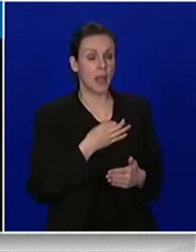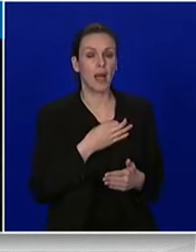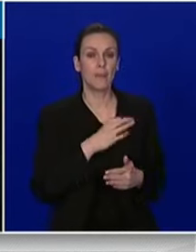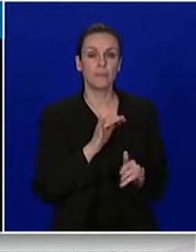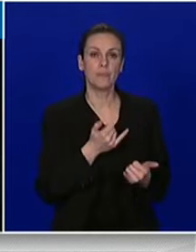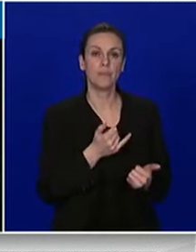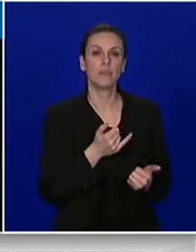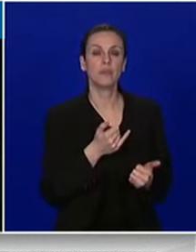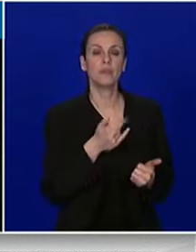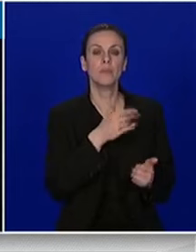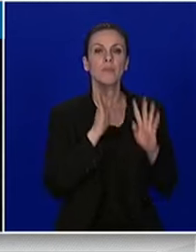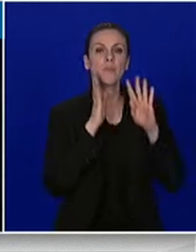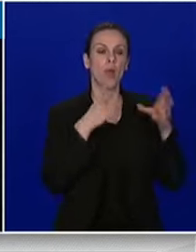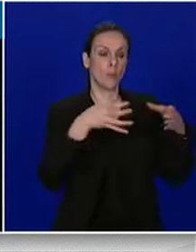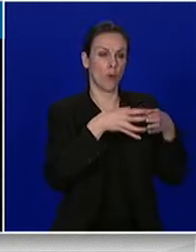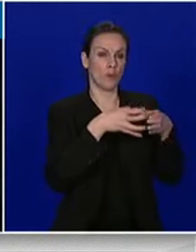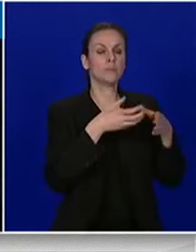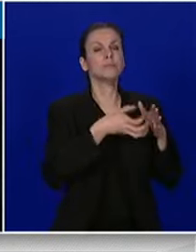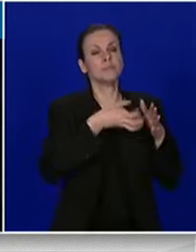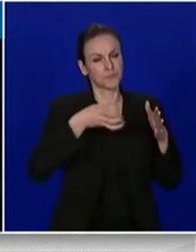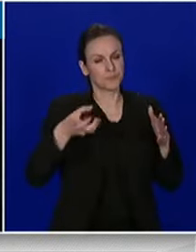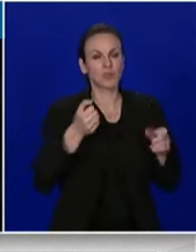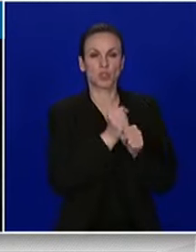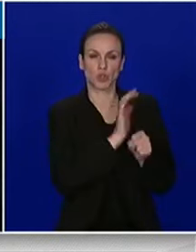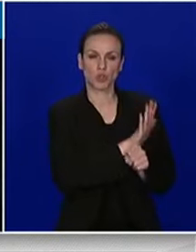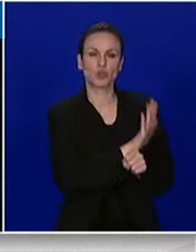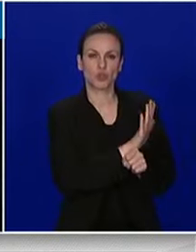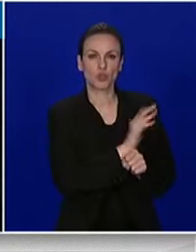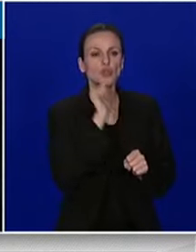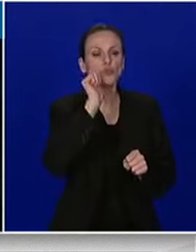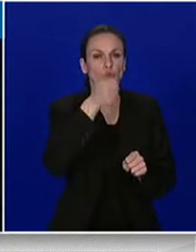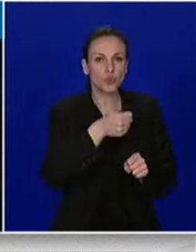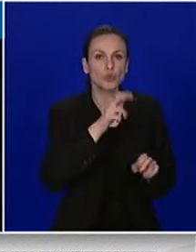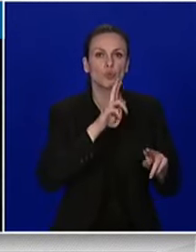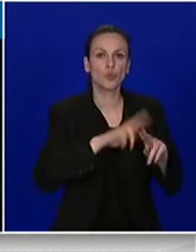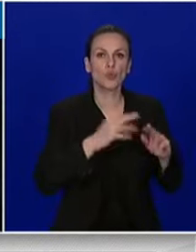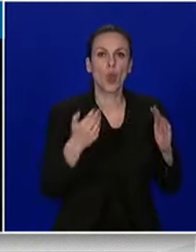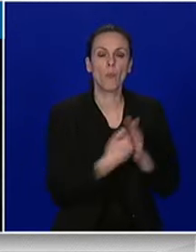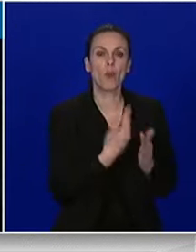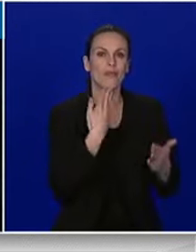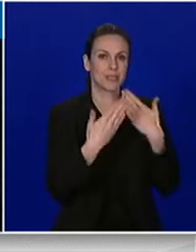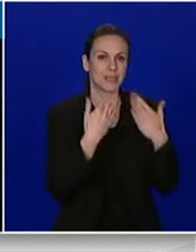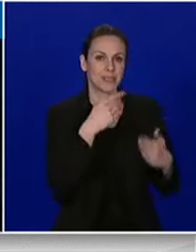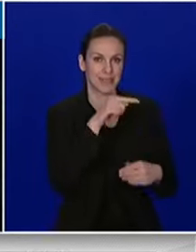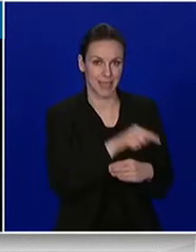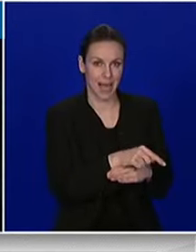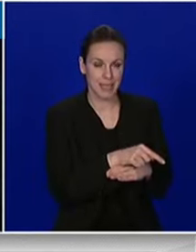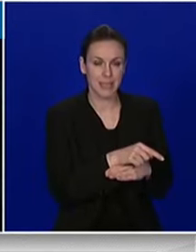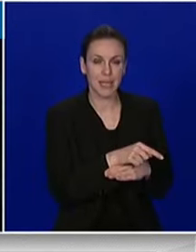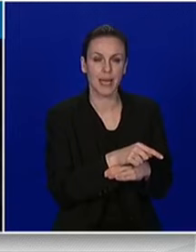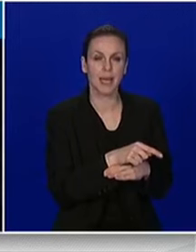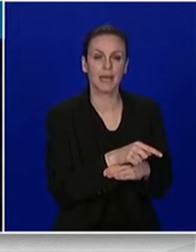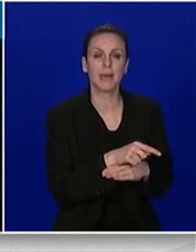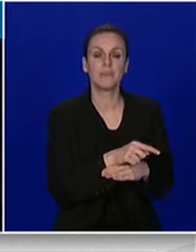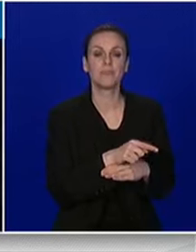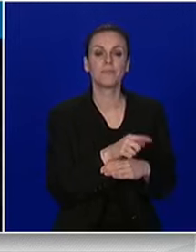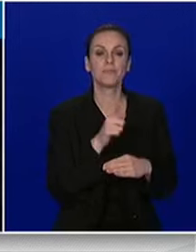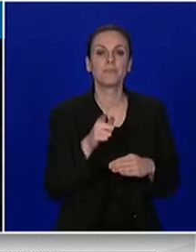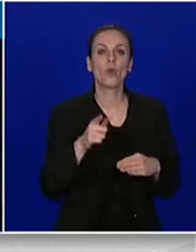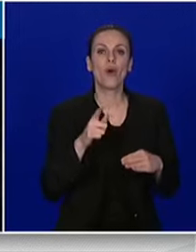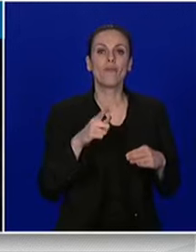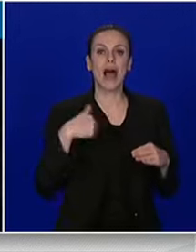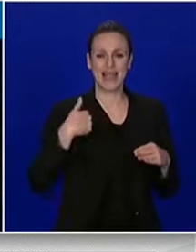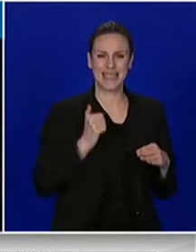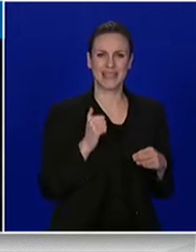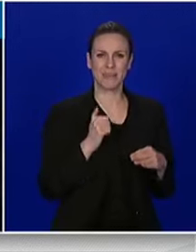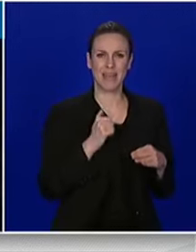Dakle, povjerenstvo i nadalje radi svoj posao. Oni i sutra imaju ponovno sastanak. Ono što je zdravstvena inspekcija